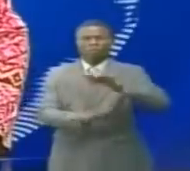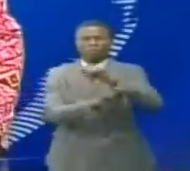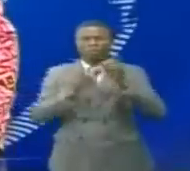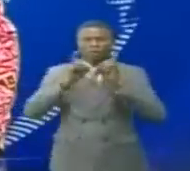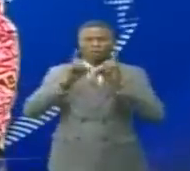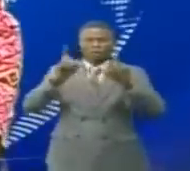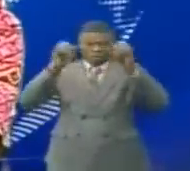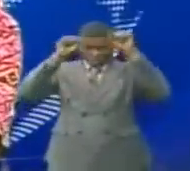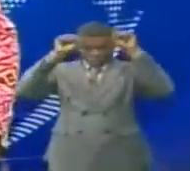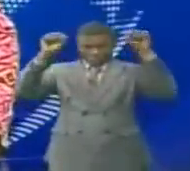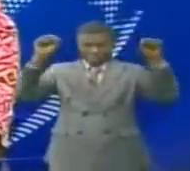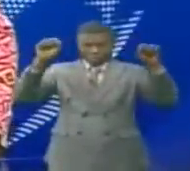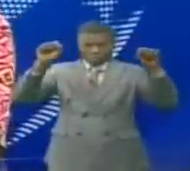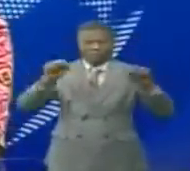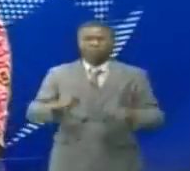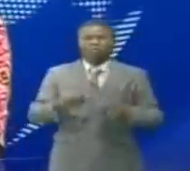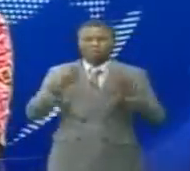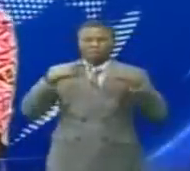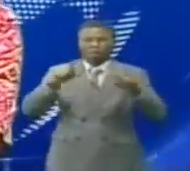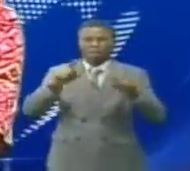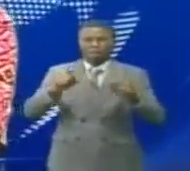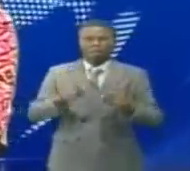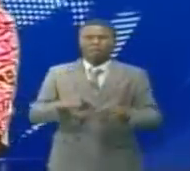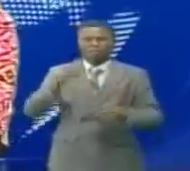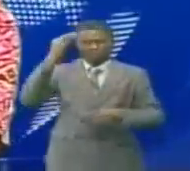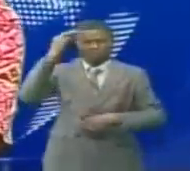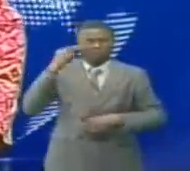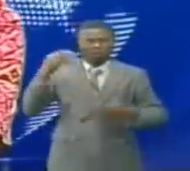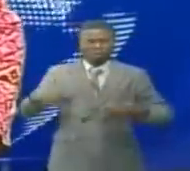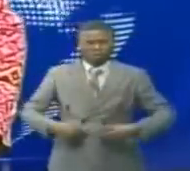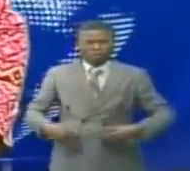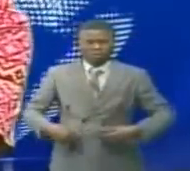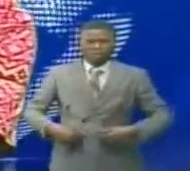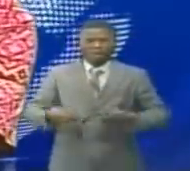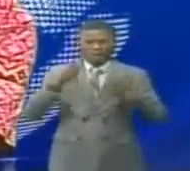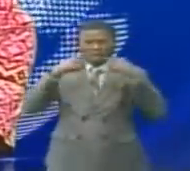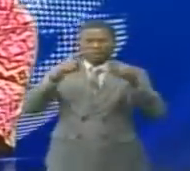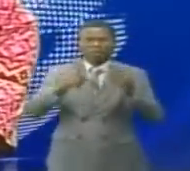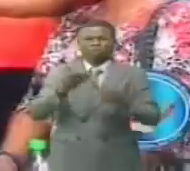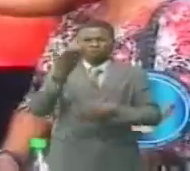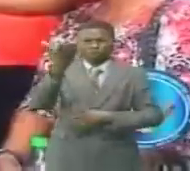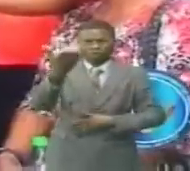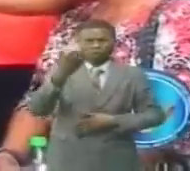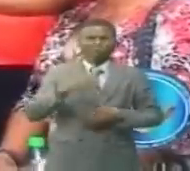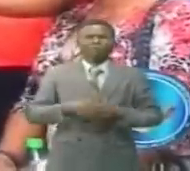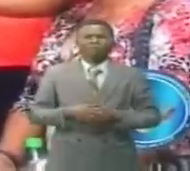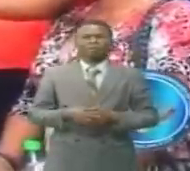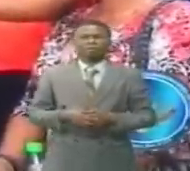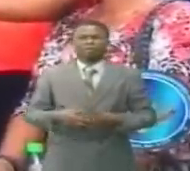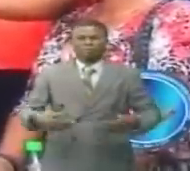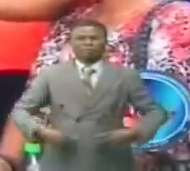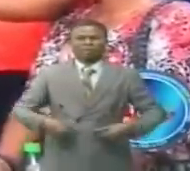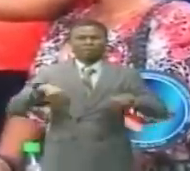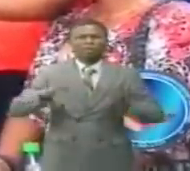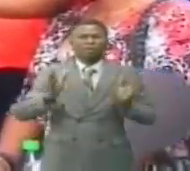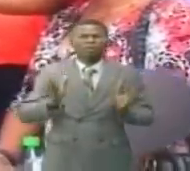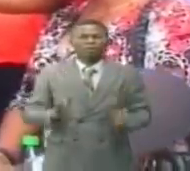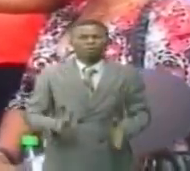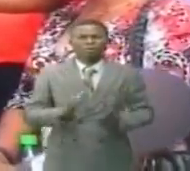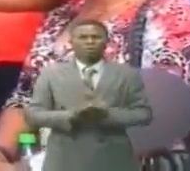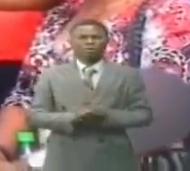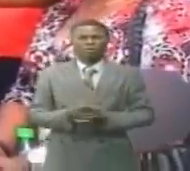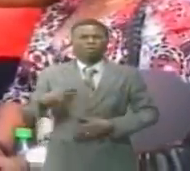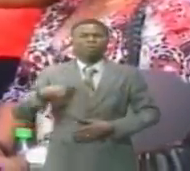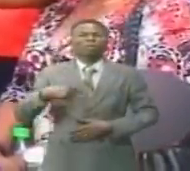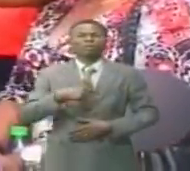du chef de l'État relayé par le ministre de la Jeunesse. Voici l'extrait de cette déclaration. La jeunesse congolaise,